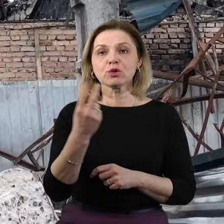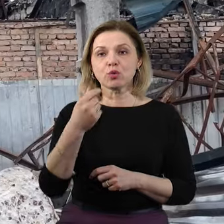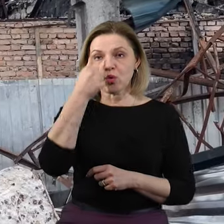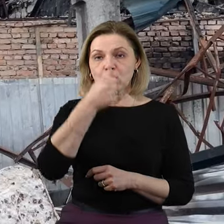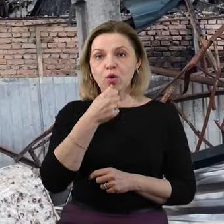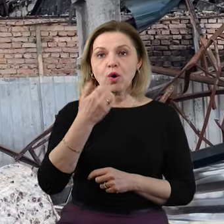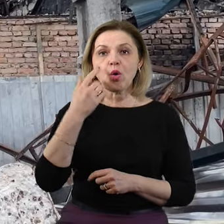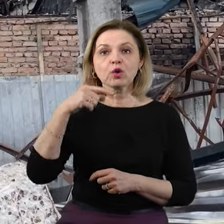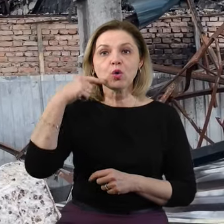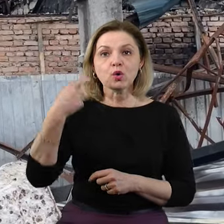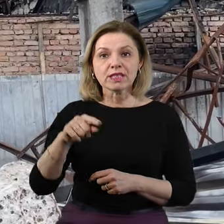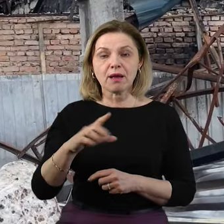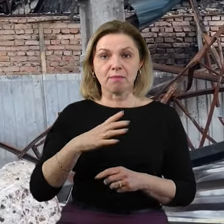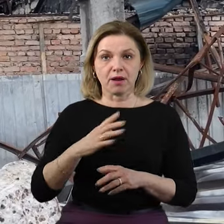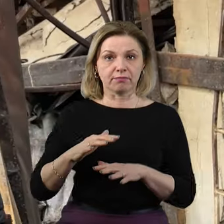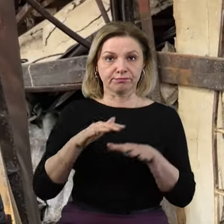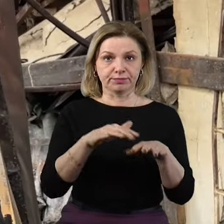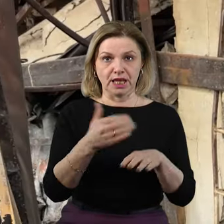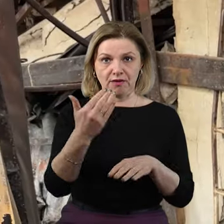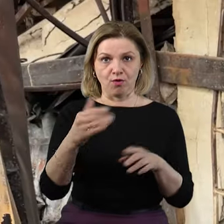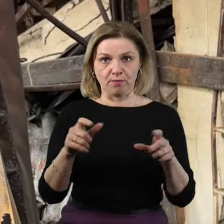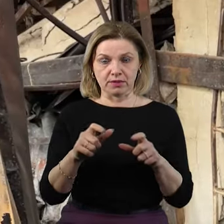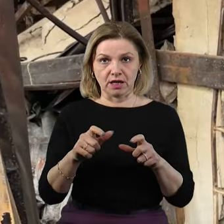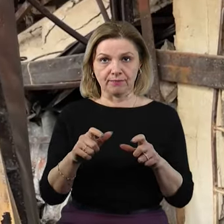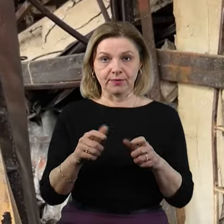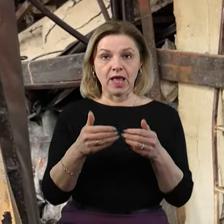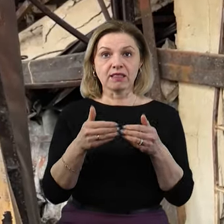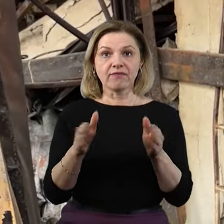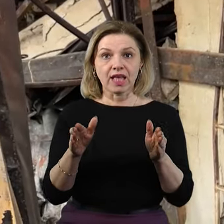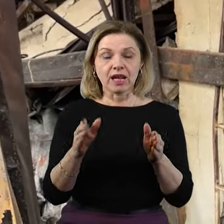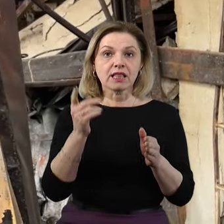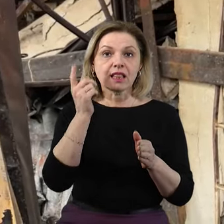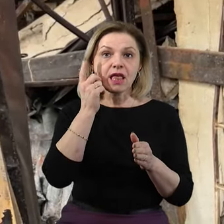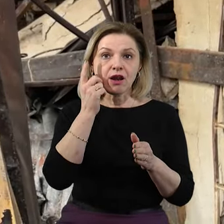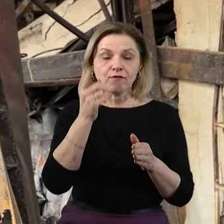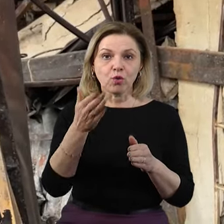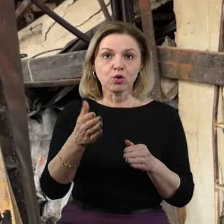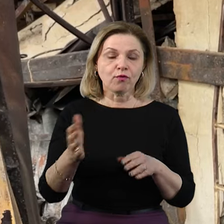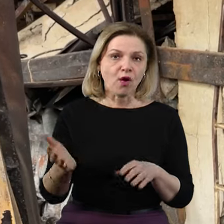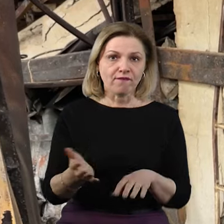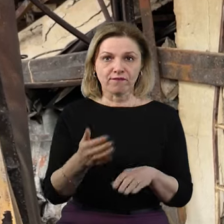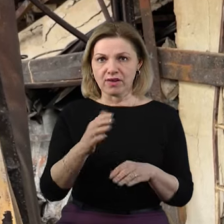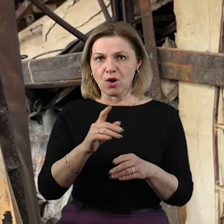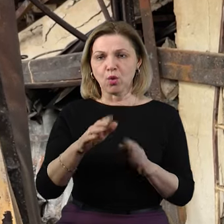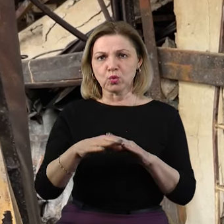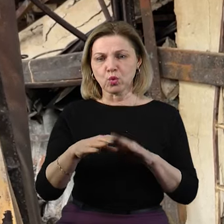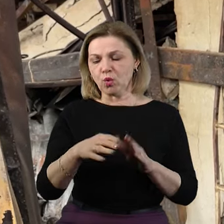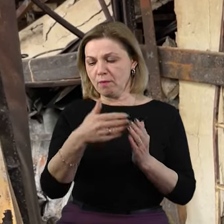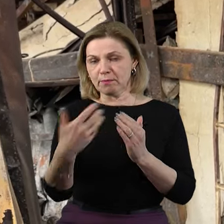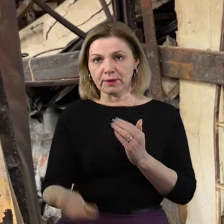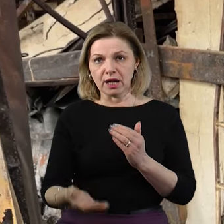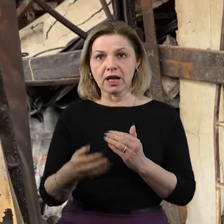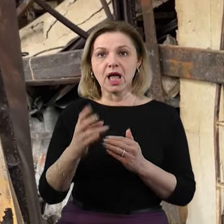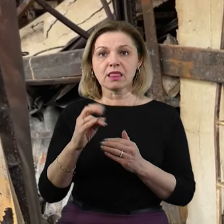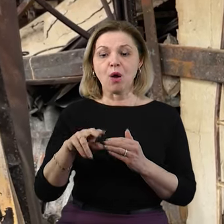військові вперше зайшли в його заклад открилися двері телефон в нього вибили з рук